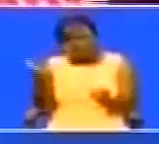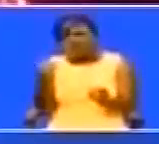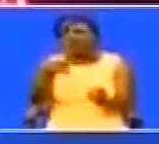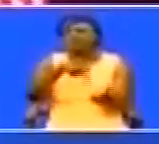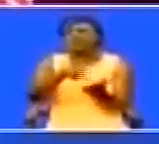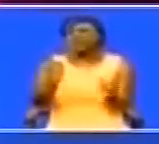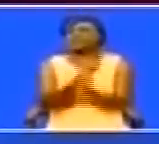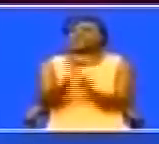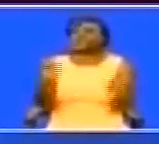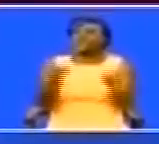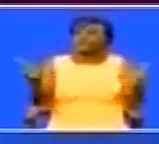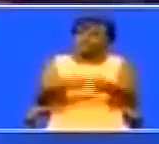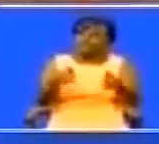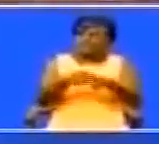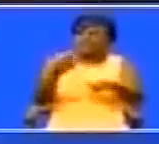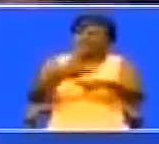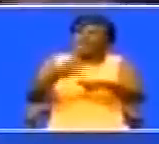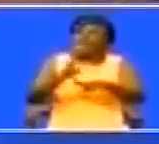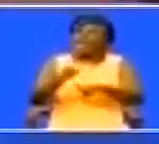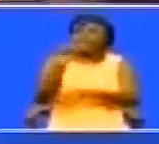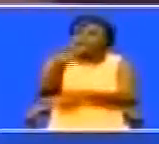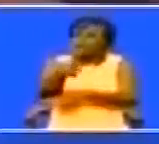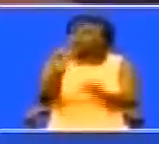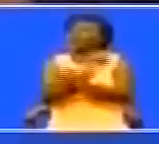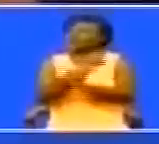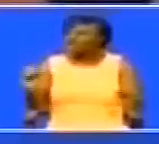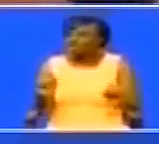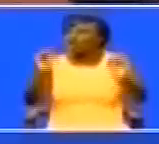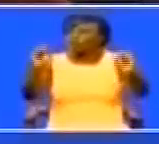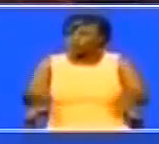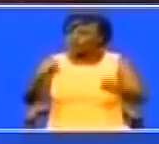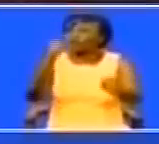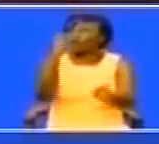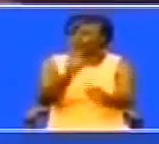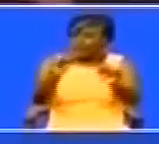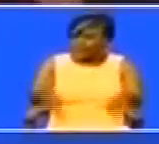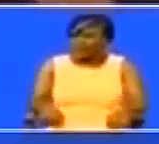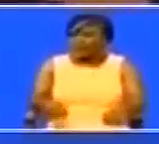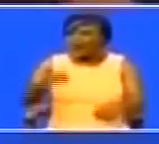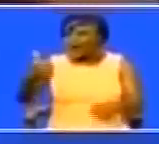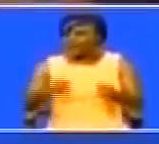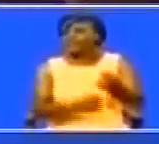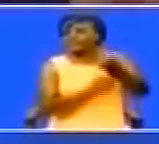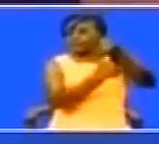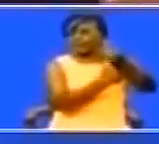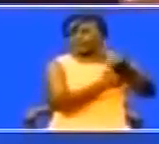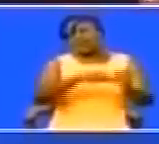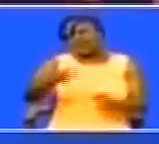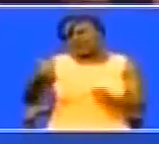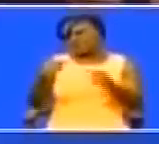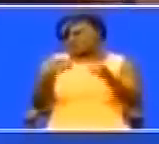usilipe nauli na hata mwenye nyumba asikudai kodi ya nyumba uliyopanga. Wapo wanaowaunga mkono huku